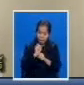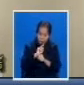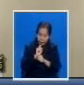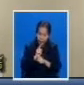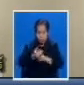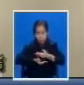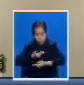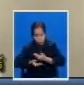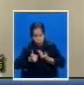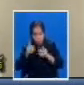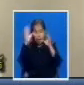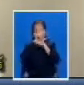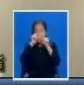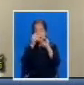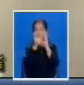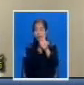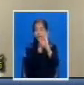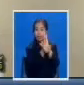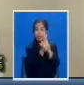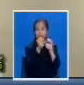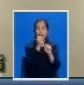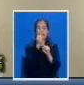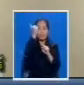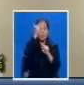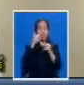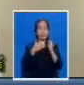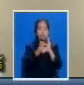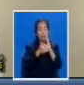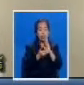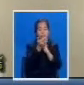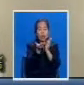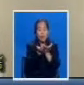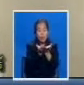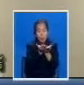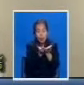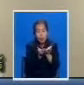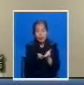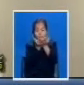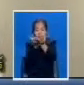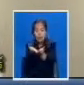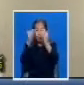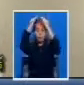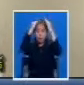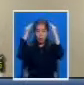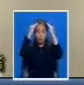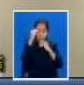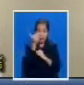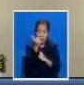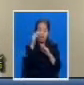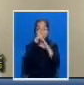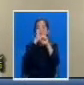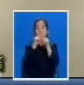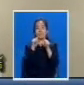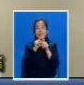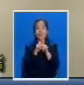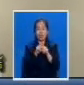ครับอย่างเช่นภาคอีสานก็สามารถที่จะออกทะเลผ่านทางท่าเรืออาจจะเป็นทางเวียดนามหรือทางอื่นๆได้อย่างนี้เป็นต้นต